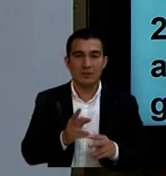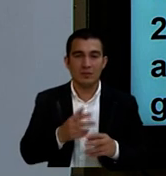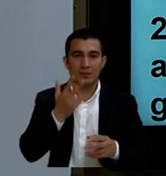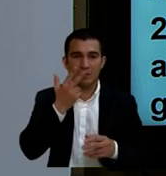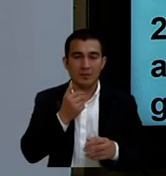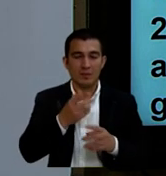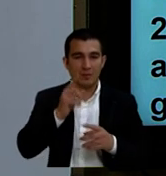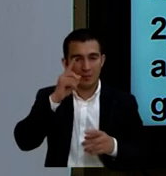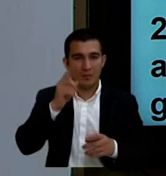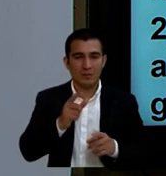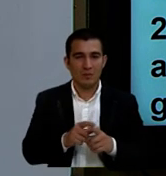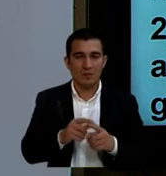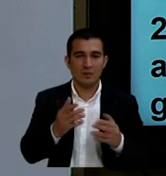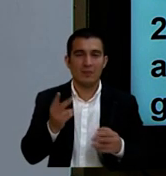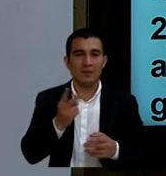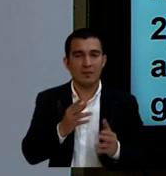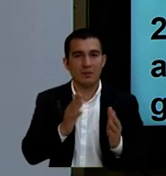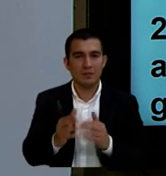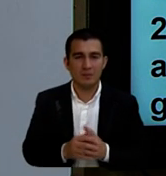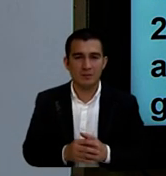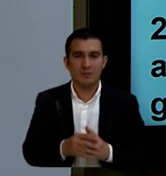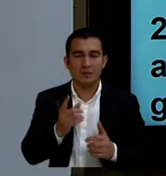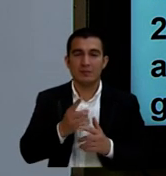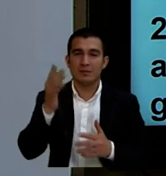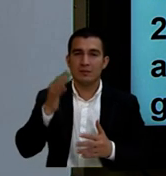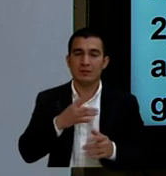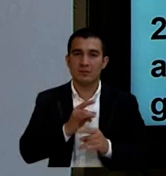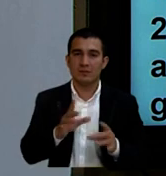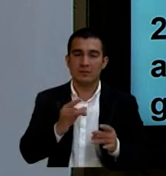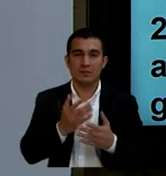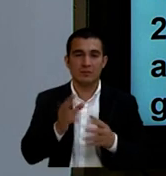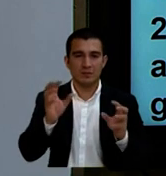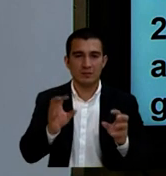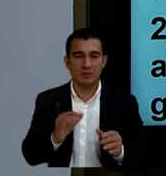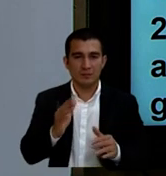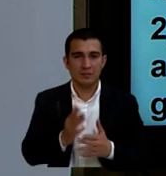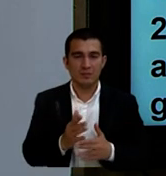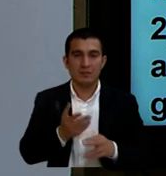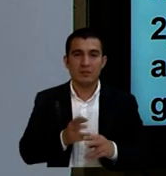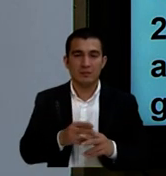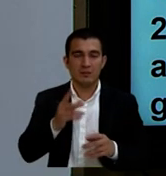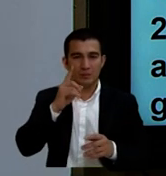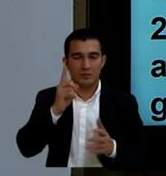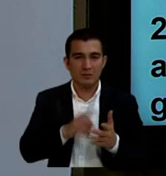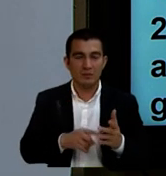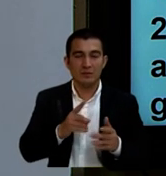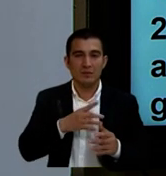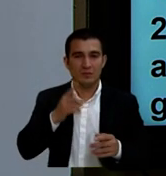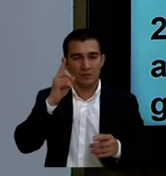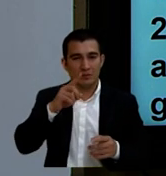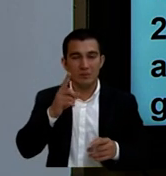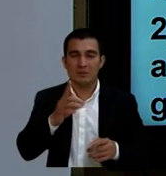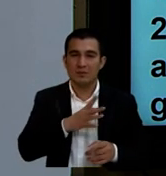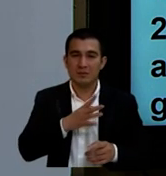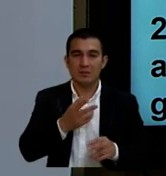va malakalar. Ikkinchisi, yuqorida ta'kidlangan qoidalarni ilmiy asosda o'rganish va o'rgatish bilan